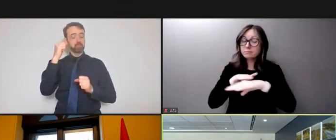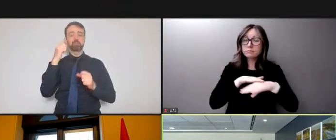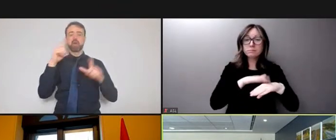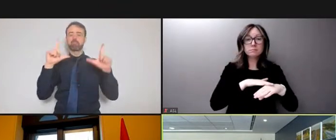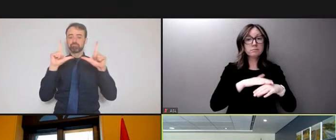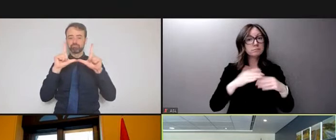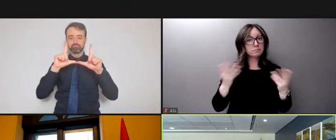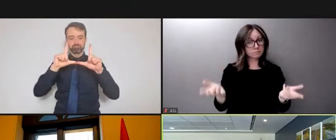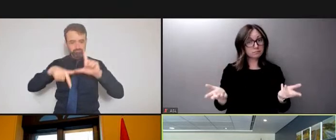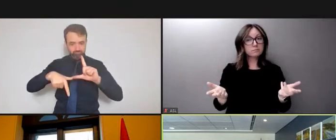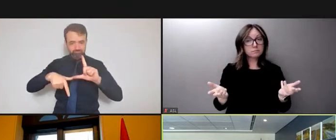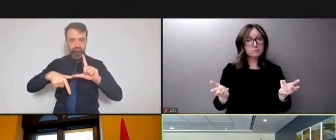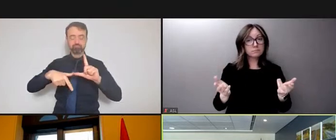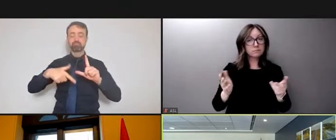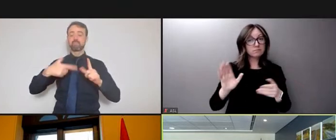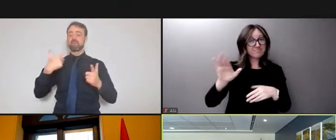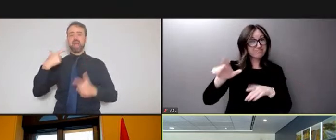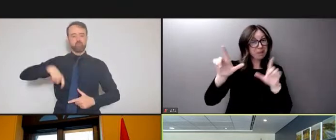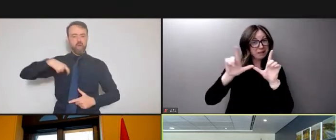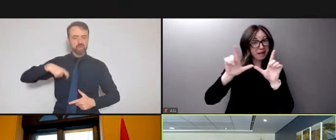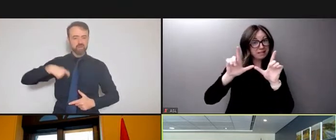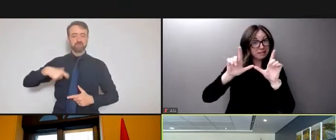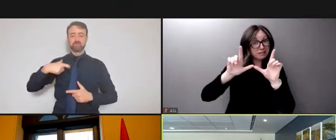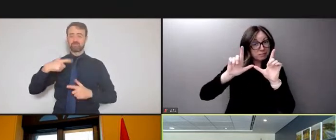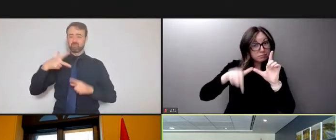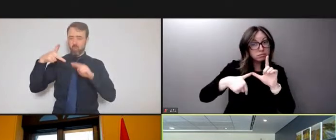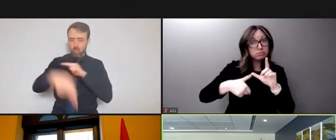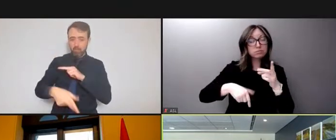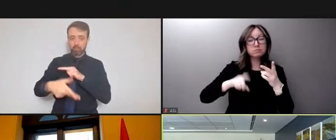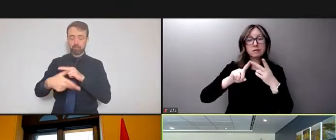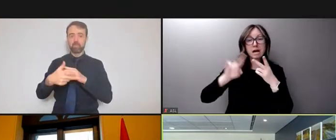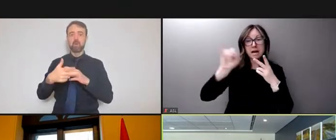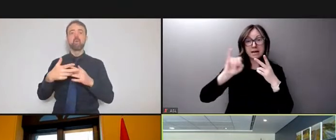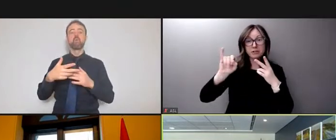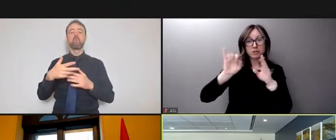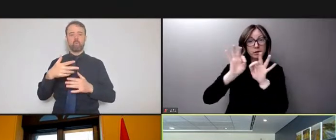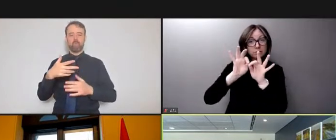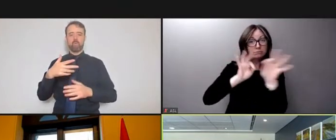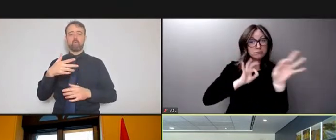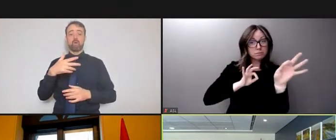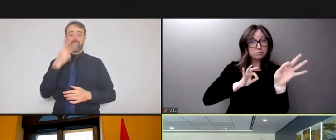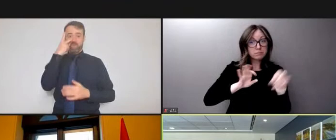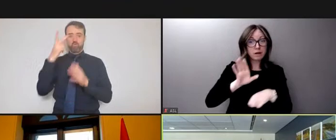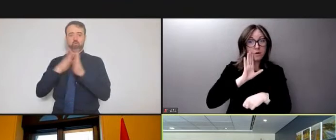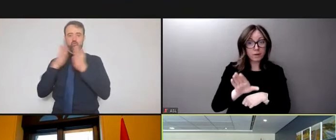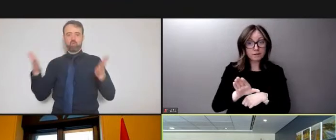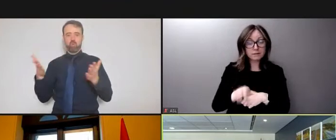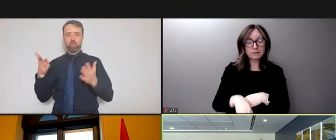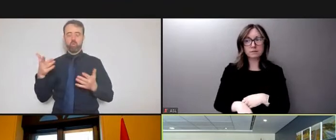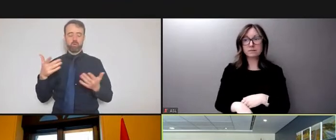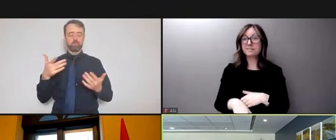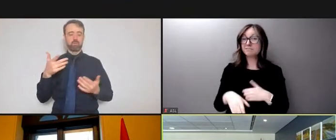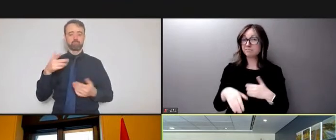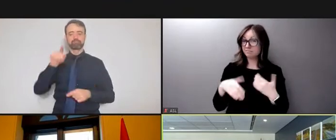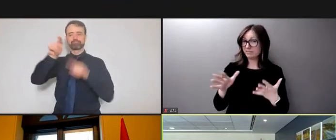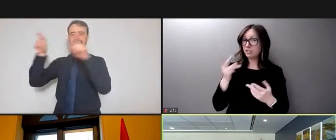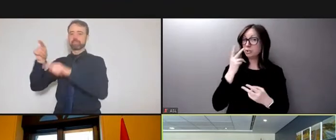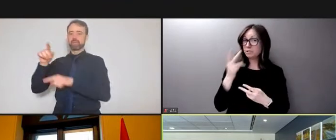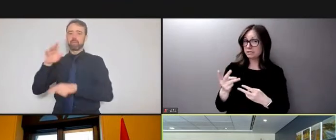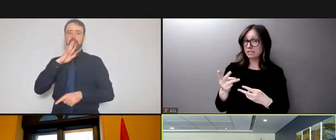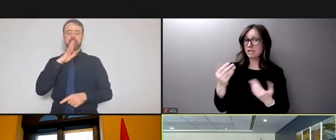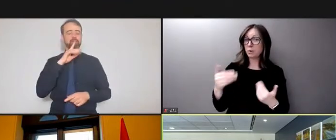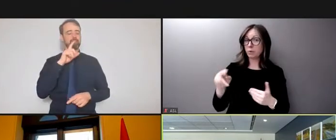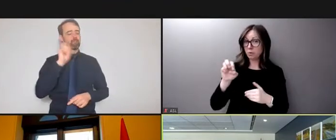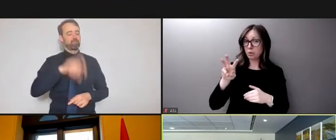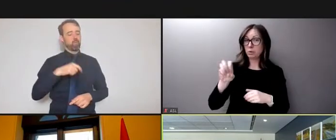camions. Et donc, ça a eu un impact. On a déjà lu dans les journaux des camionneurs qui ont dit, il faut que j'aille parce que mon employeur